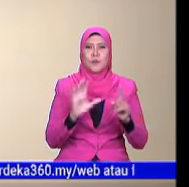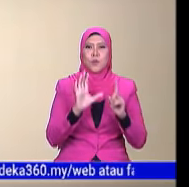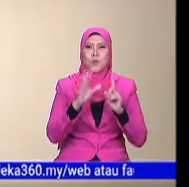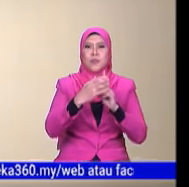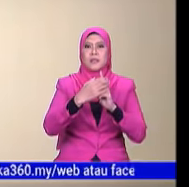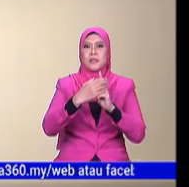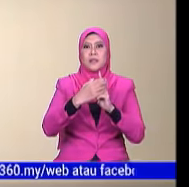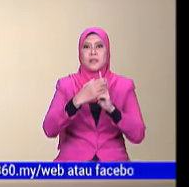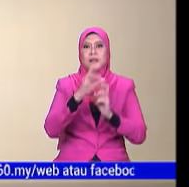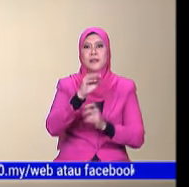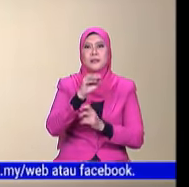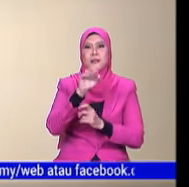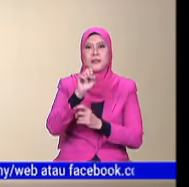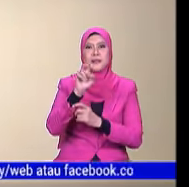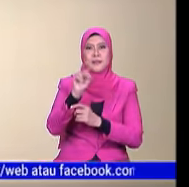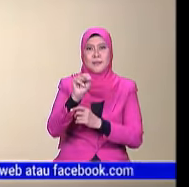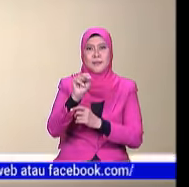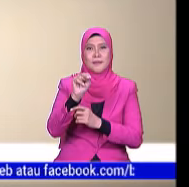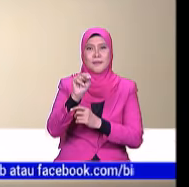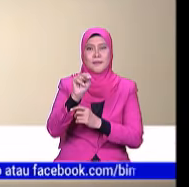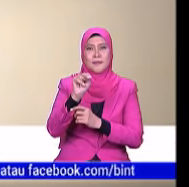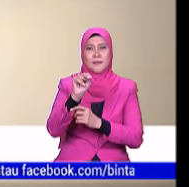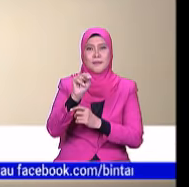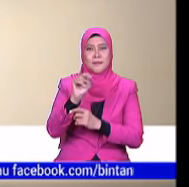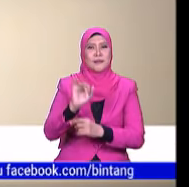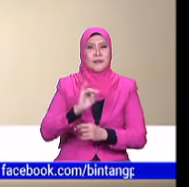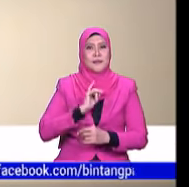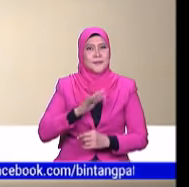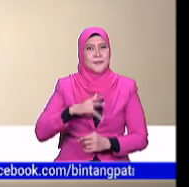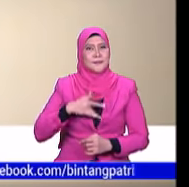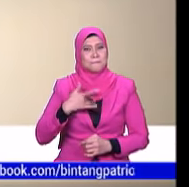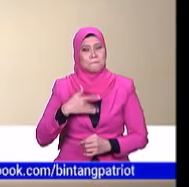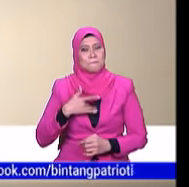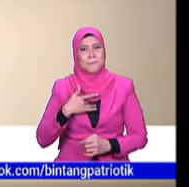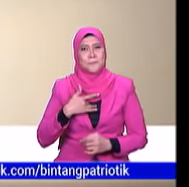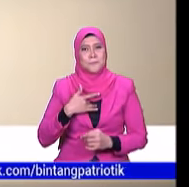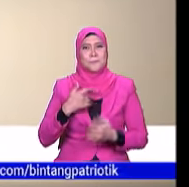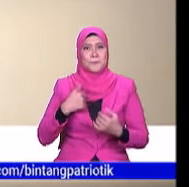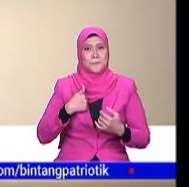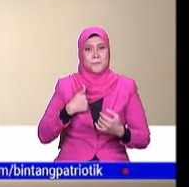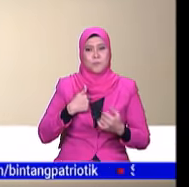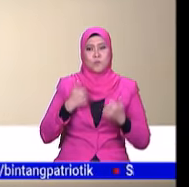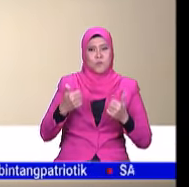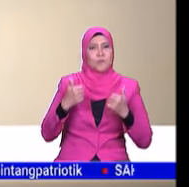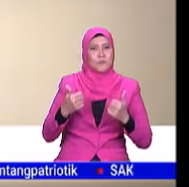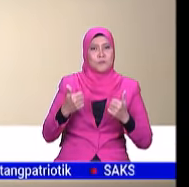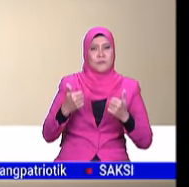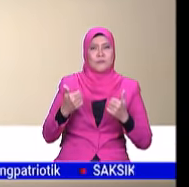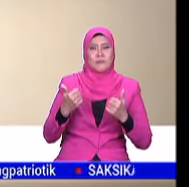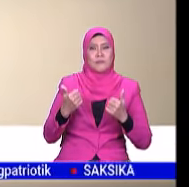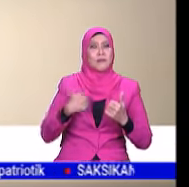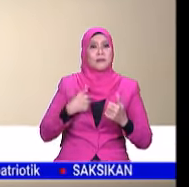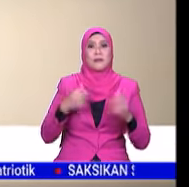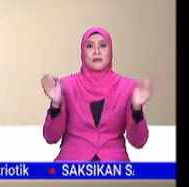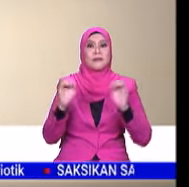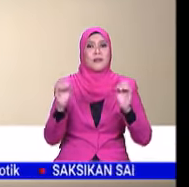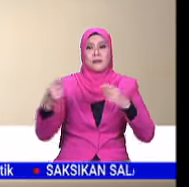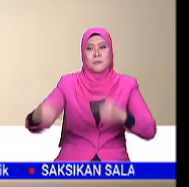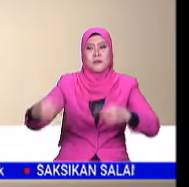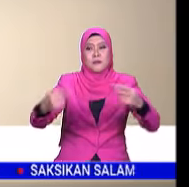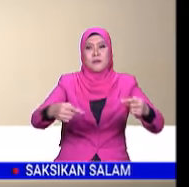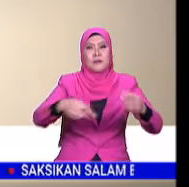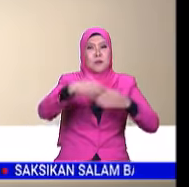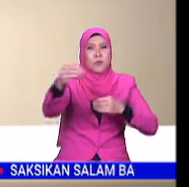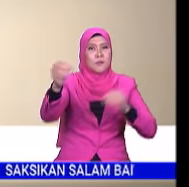di Majlis Sukan Negara. Saya rasa saya punya prestasi bagus. Kita ada, walaupun saya tidak ada pertandingan di